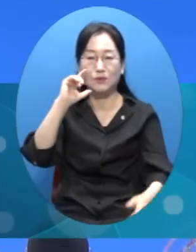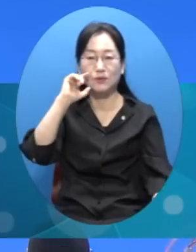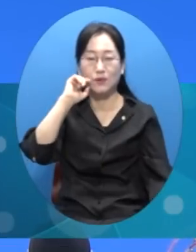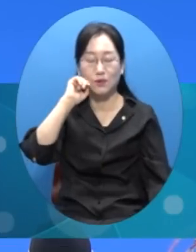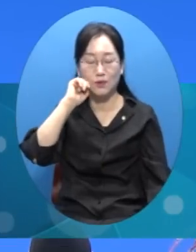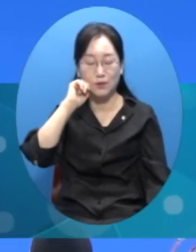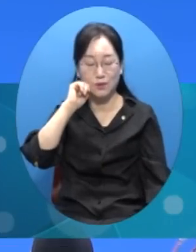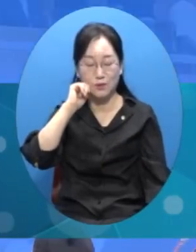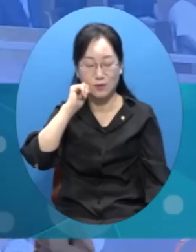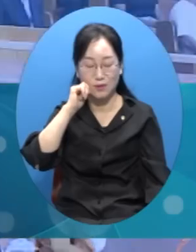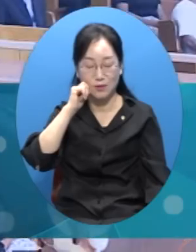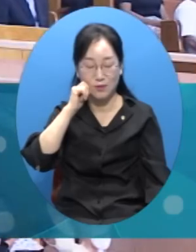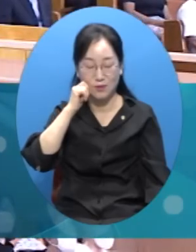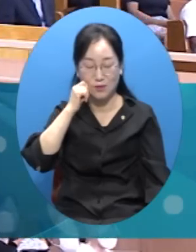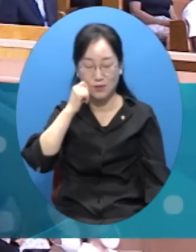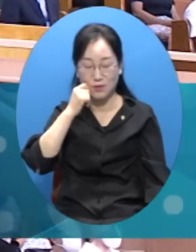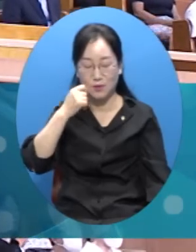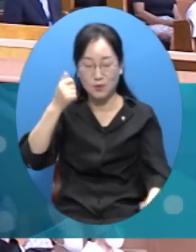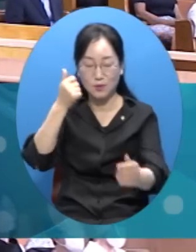모든